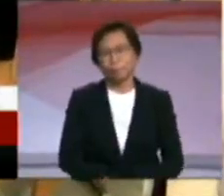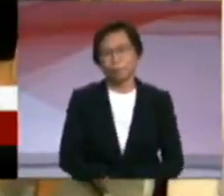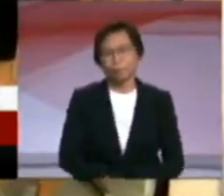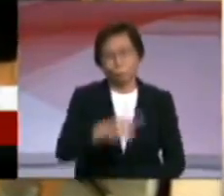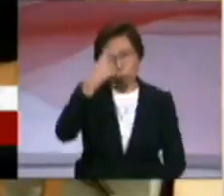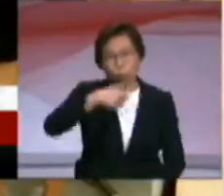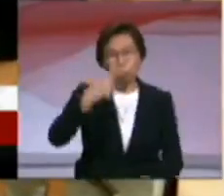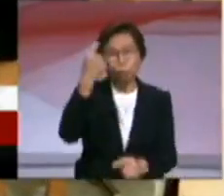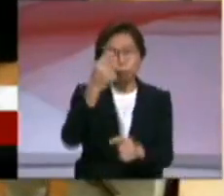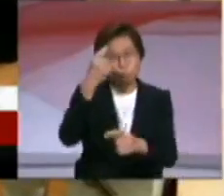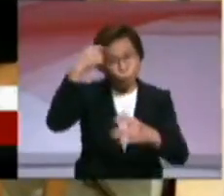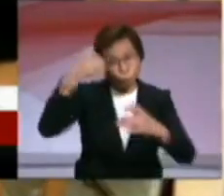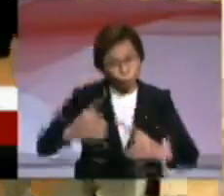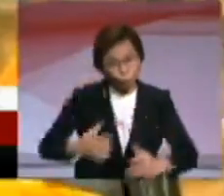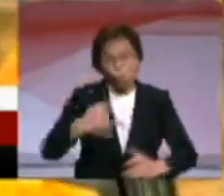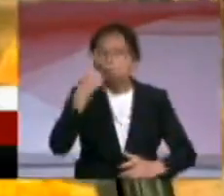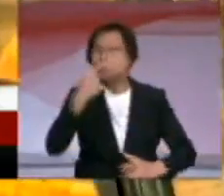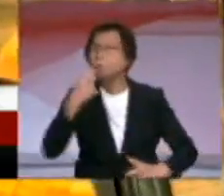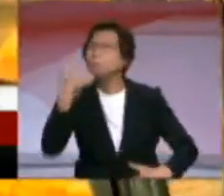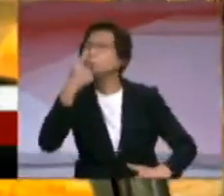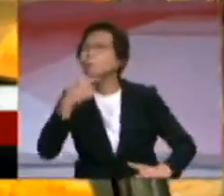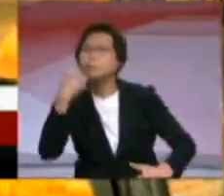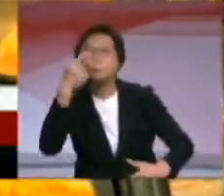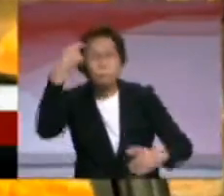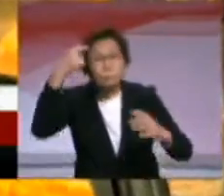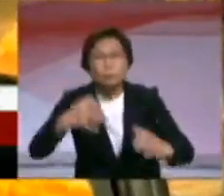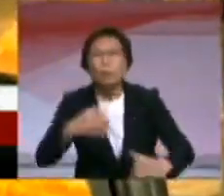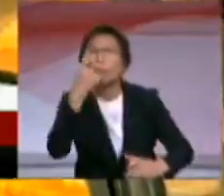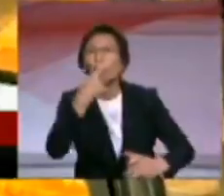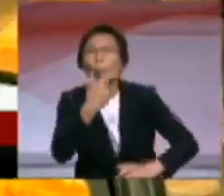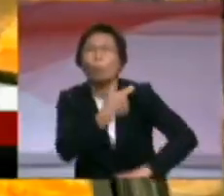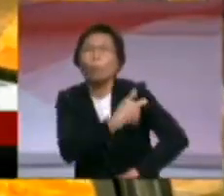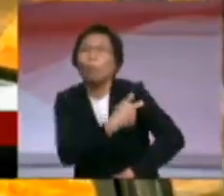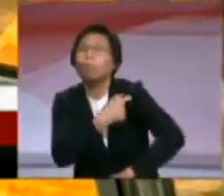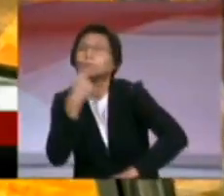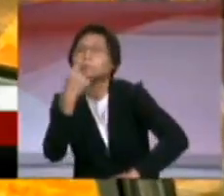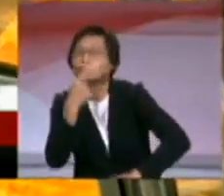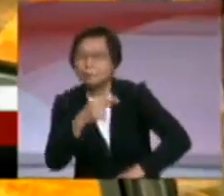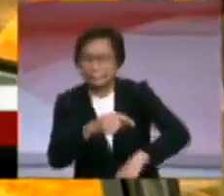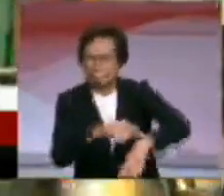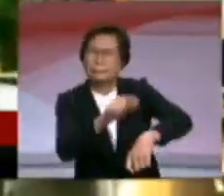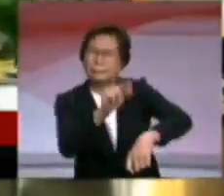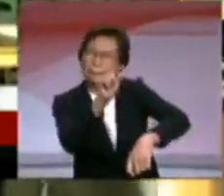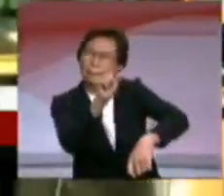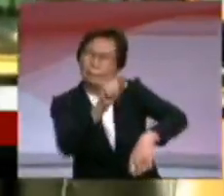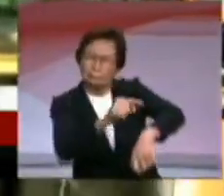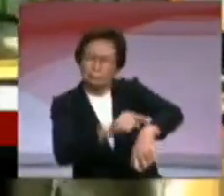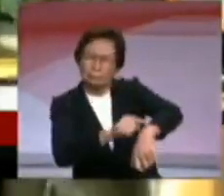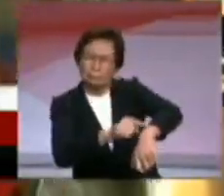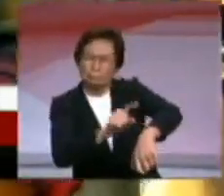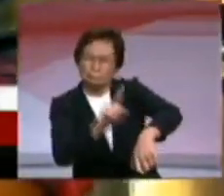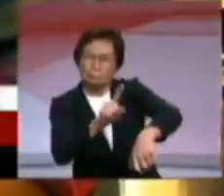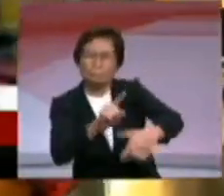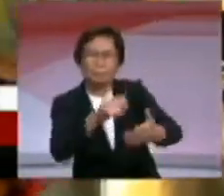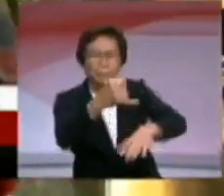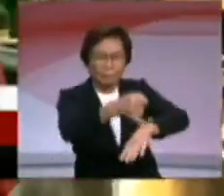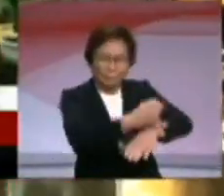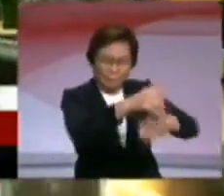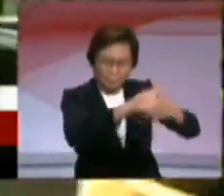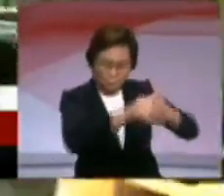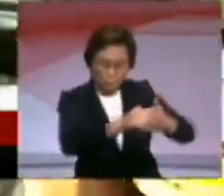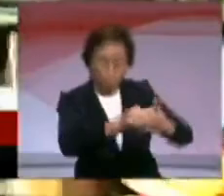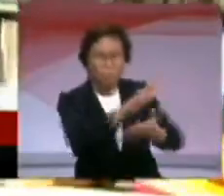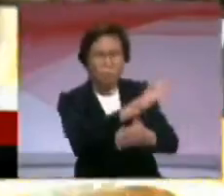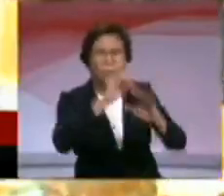Bagi penetapan mereka yang akan menerima vaksin ini kelak, dalam sedikit masa lagi, garis panduan